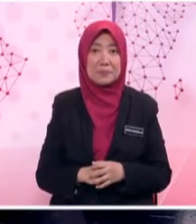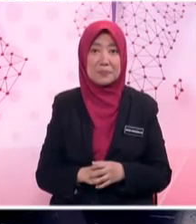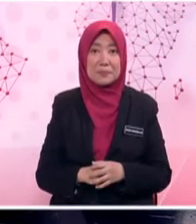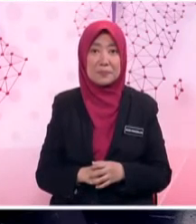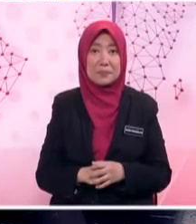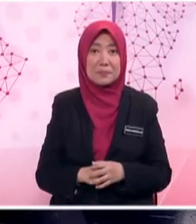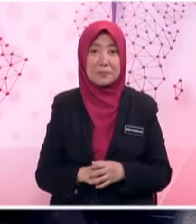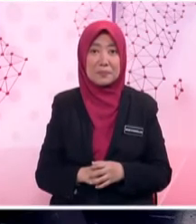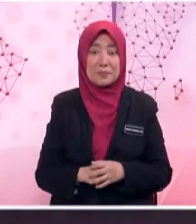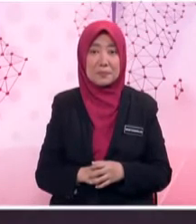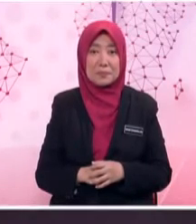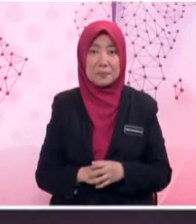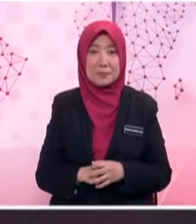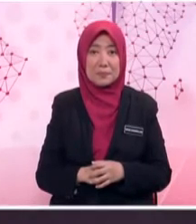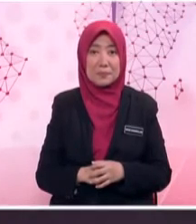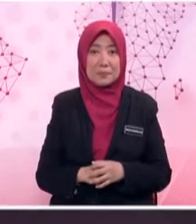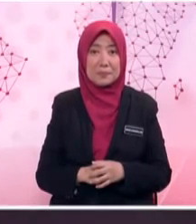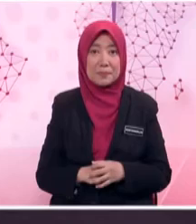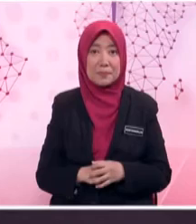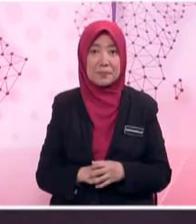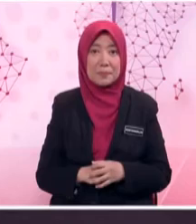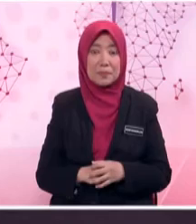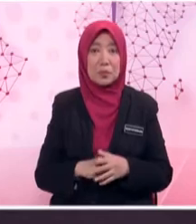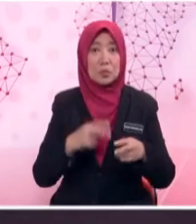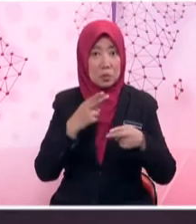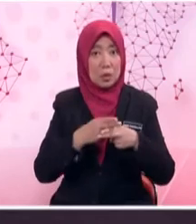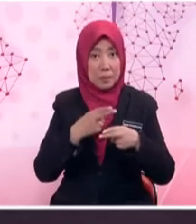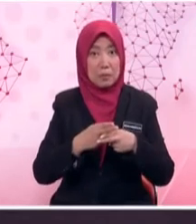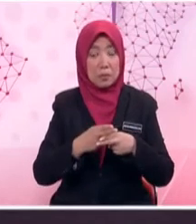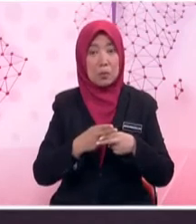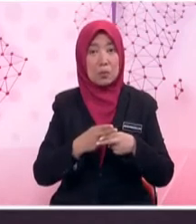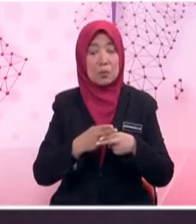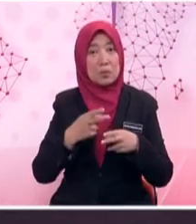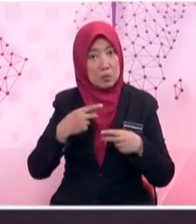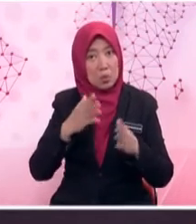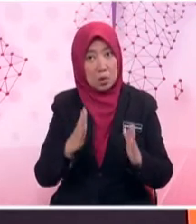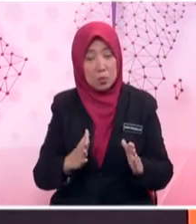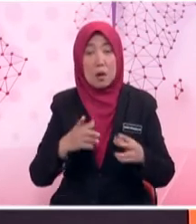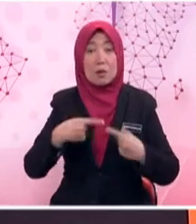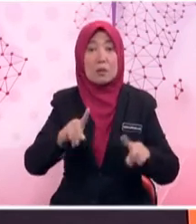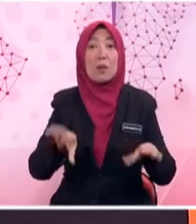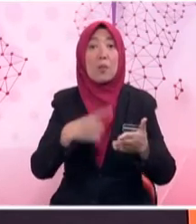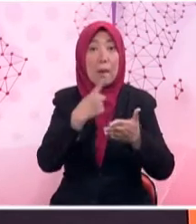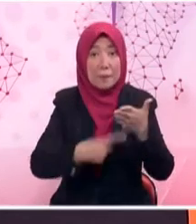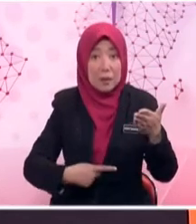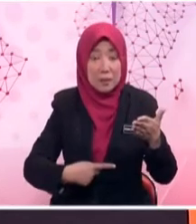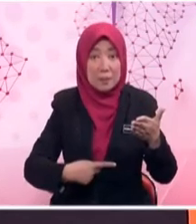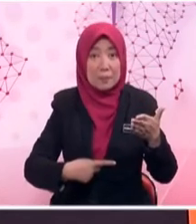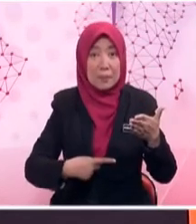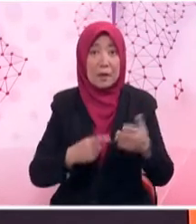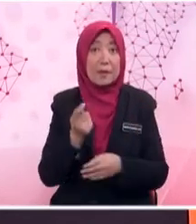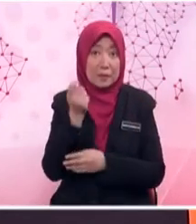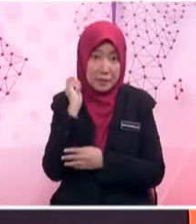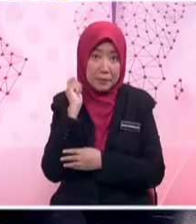Okey. Suliana bersama Ilya sedang buat apa ya? Sedang buat apa? Budak perempuan biasanya buat apa? Tadi kita dah main